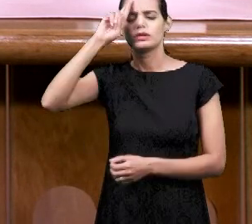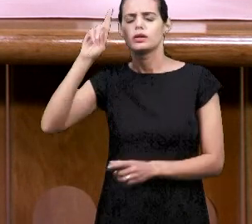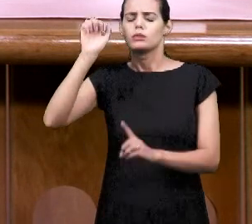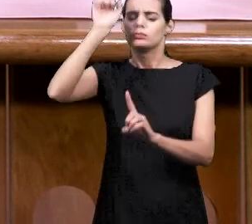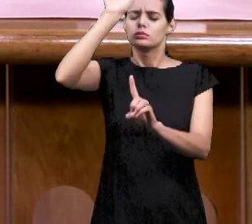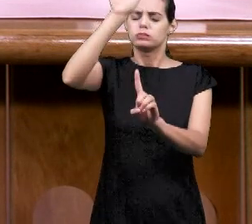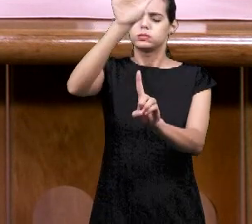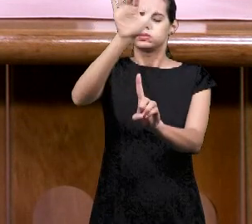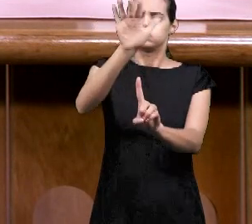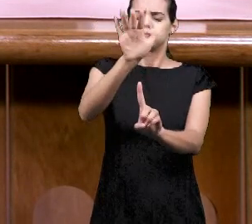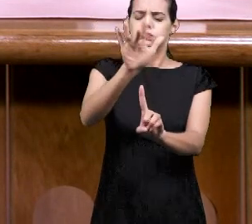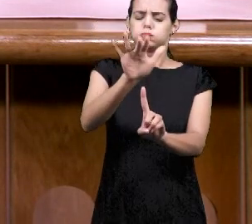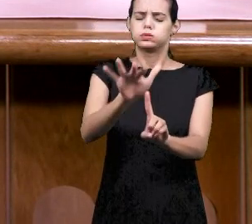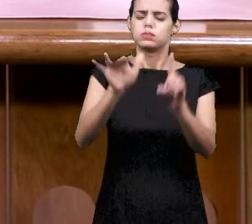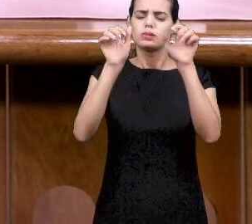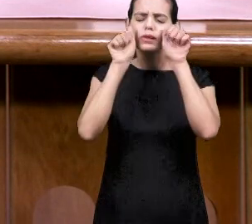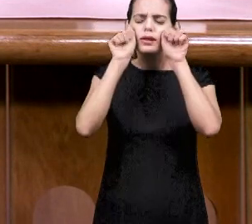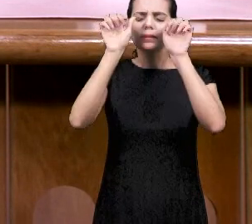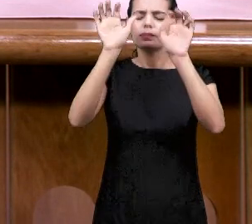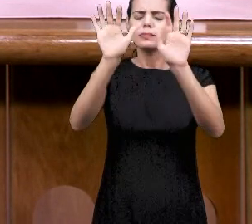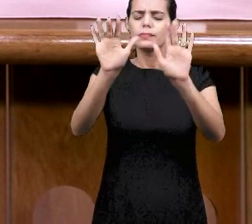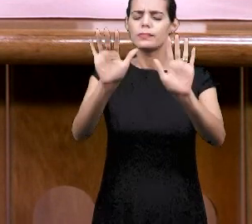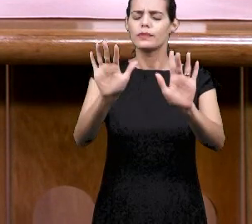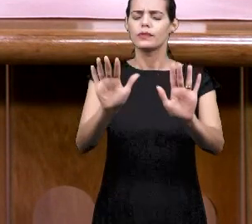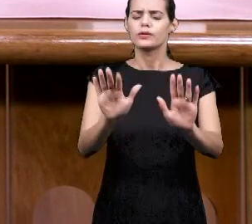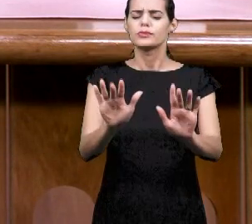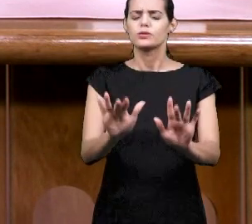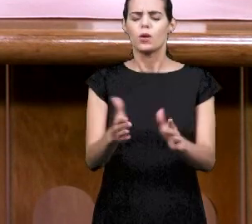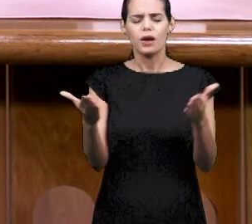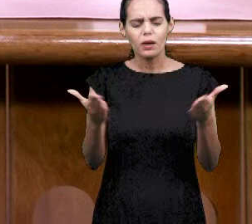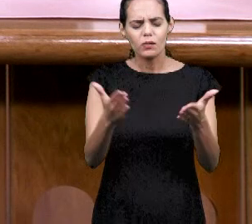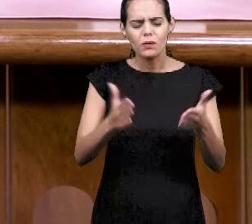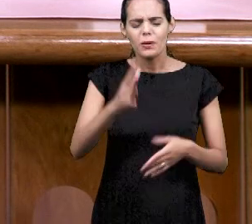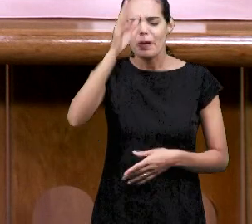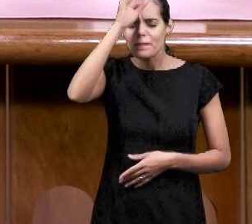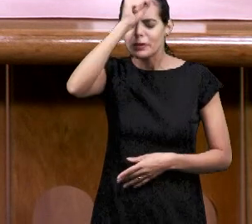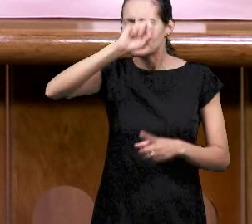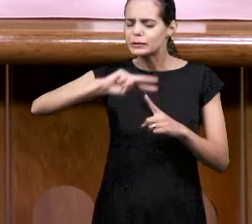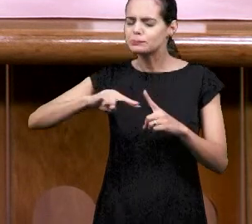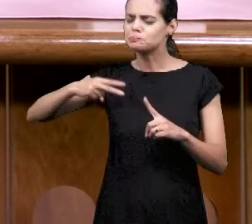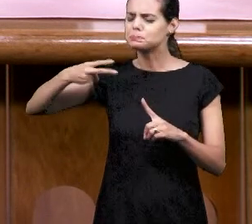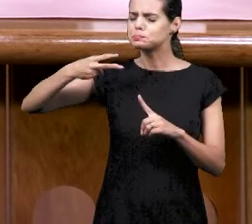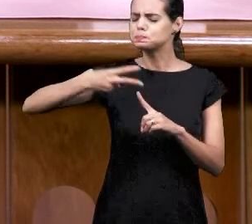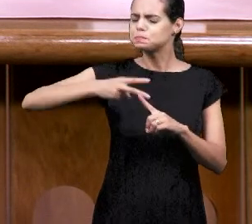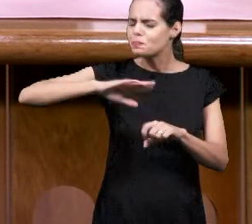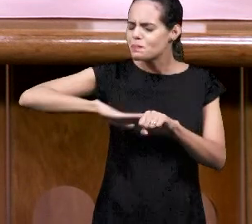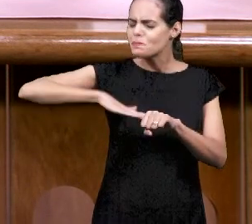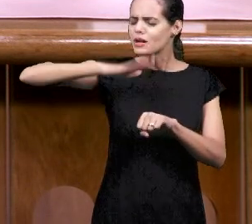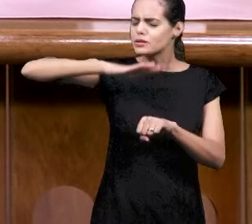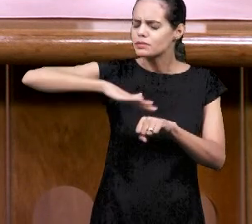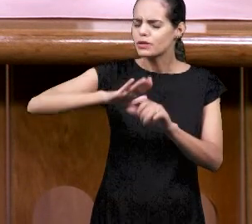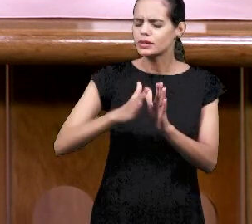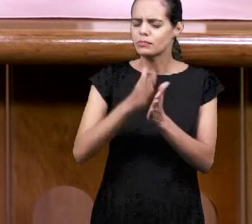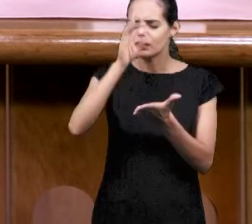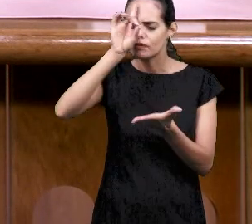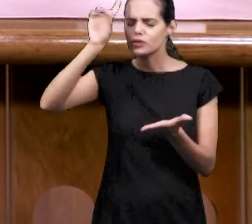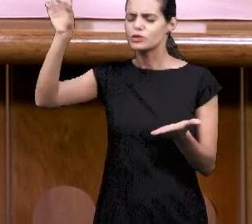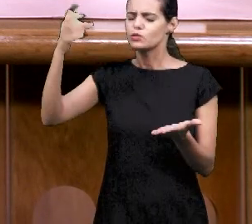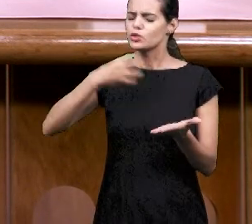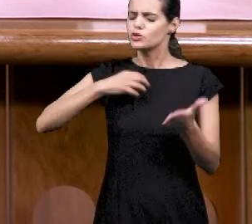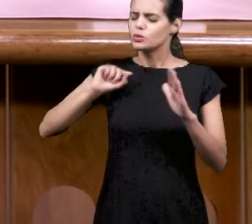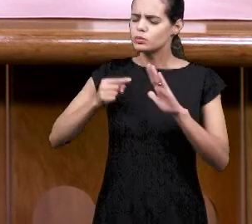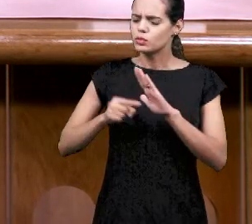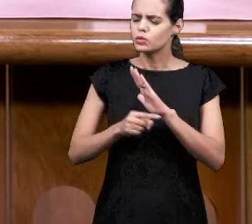dans le Seigneur Jésus, en demandant, Seigneur, que tu puisses étendre tes mains de pouvoir pour bénir grandement nos